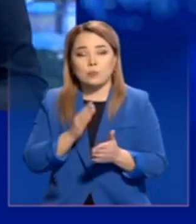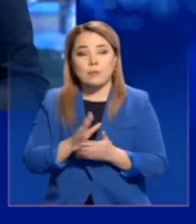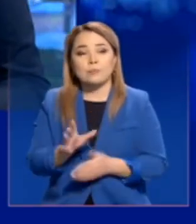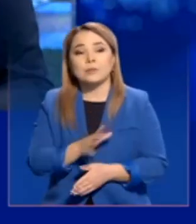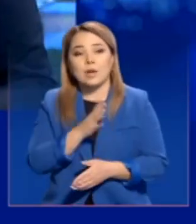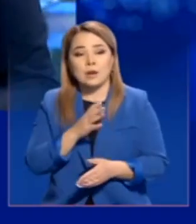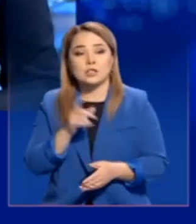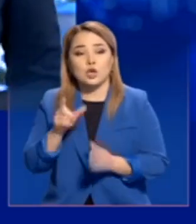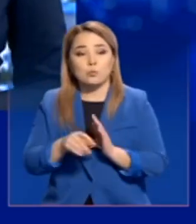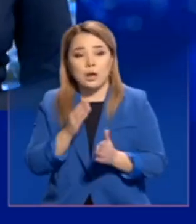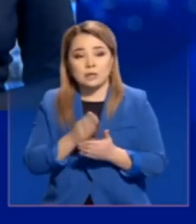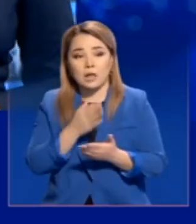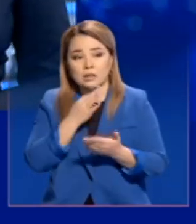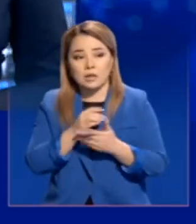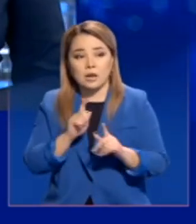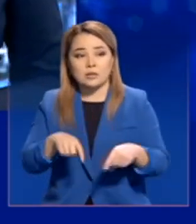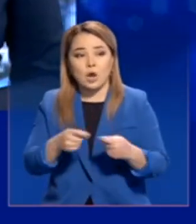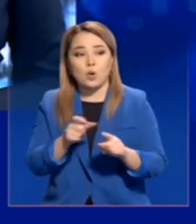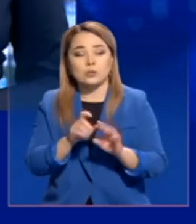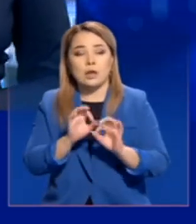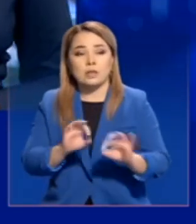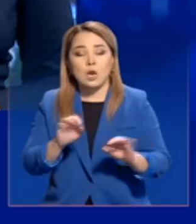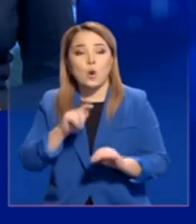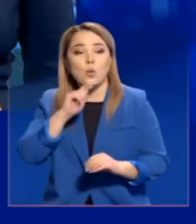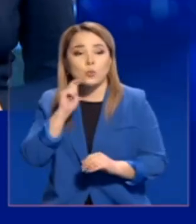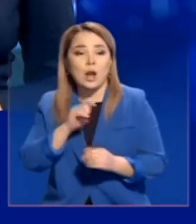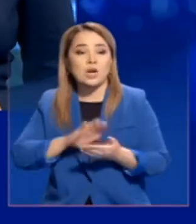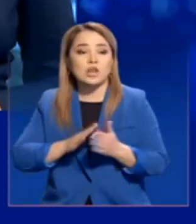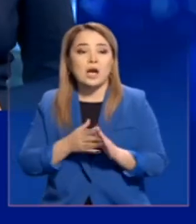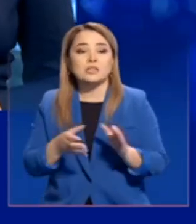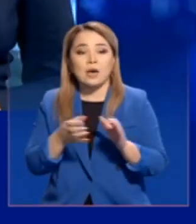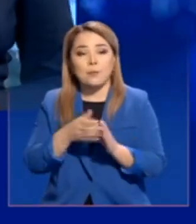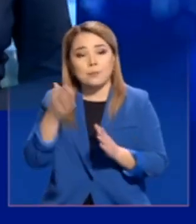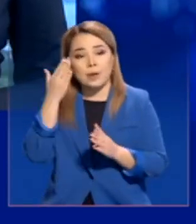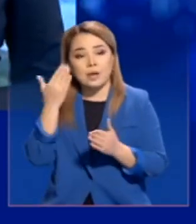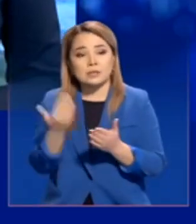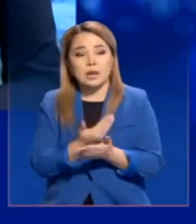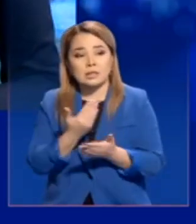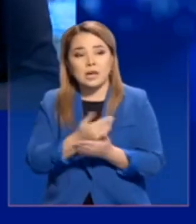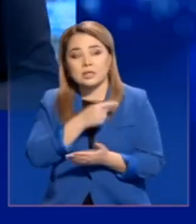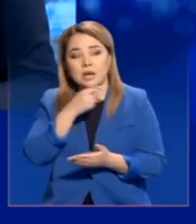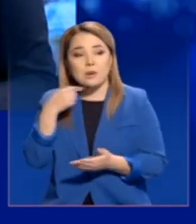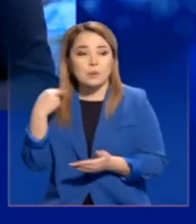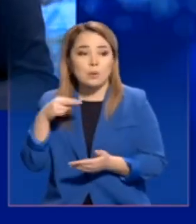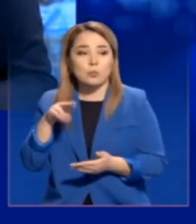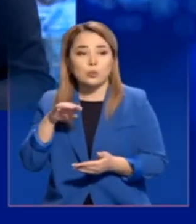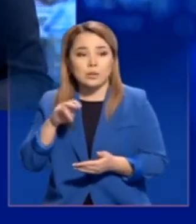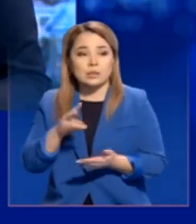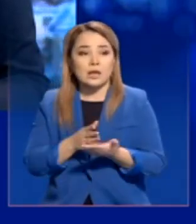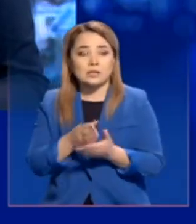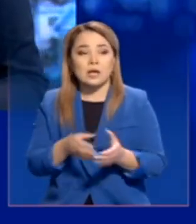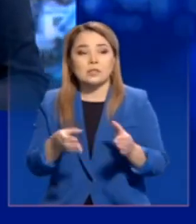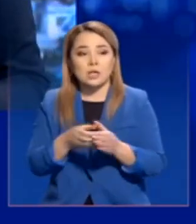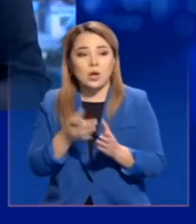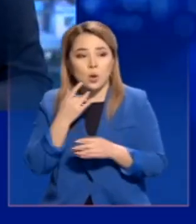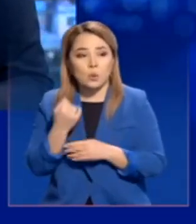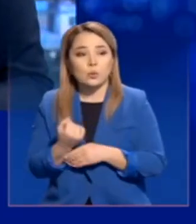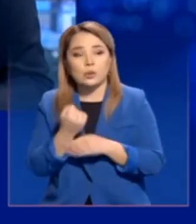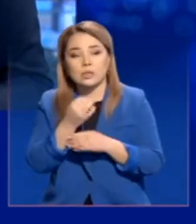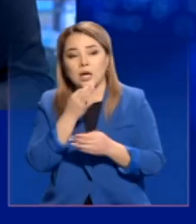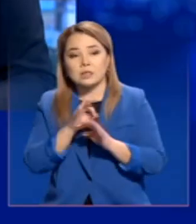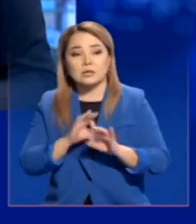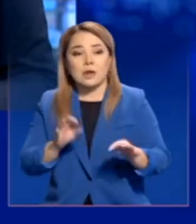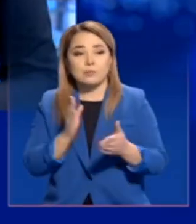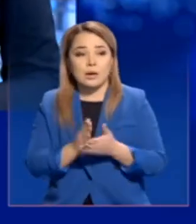Әбілдаев. Азаттық тілшісіне берген сұхбатында ол Украинадағы жағдай бойынша пікірін айтып, Ресей президенті Путиннің саясатын қолдайтын жеткізген